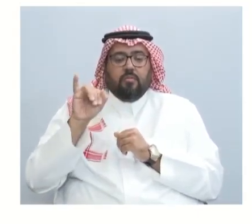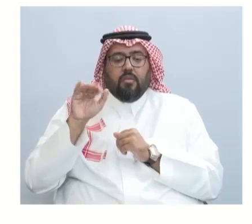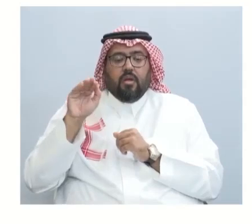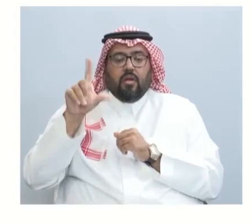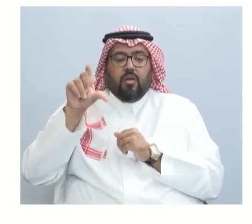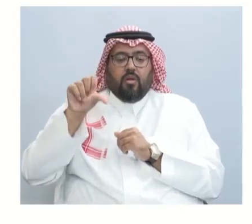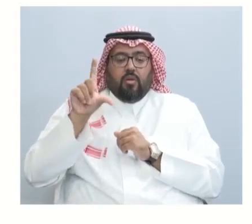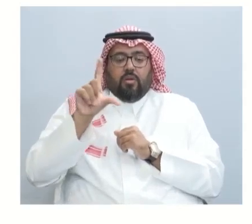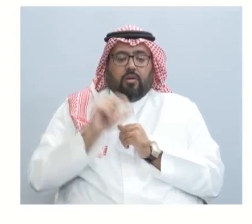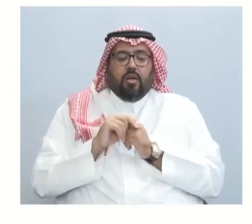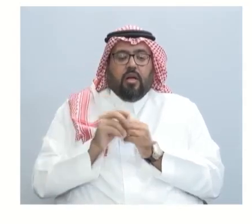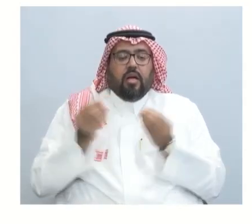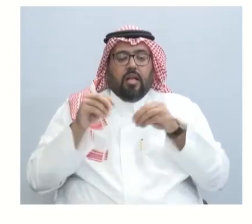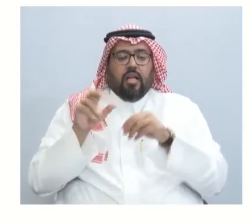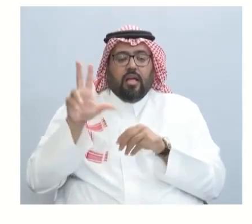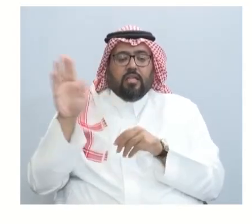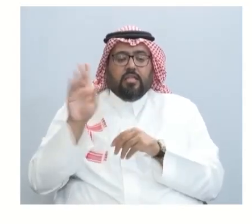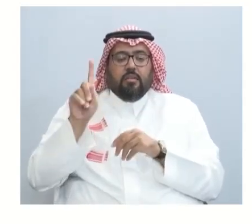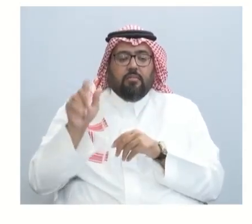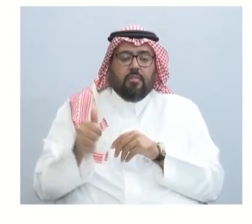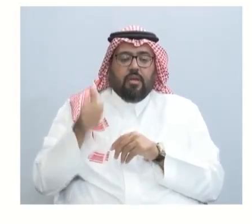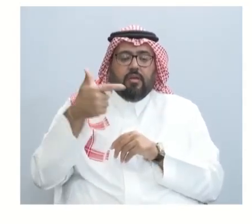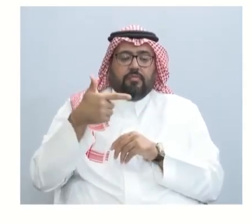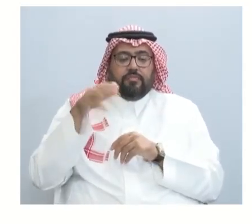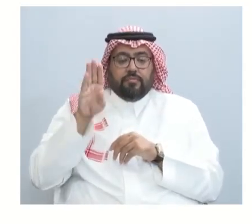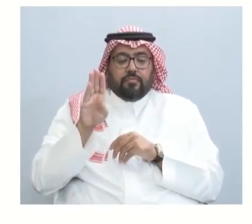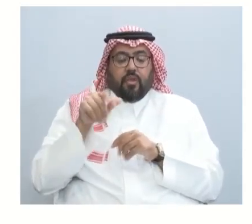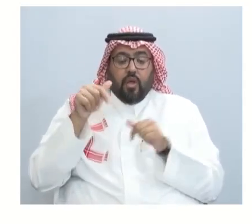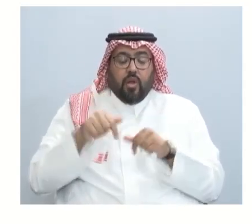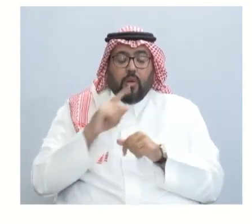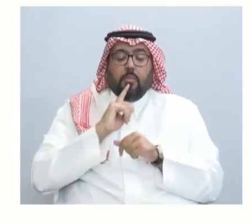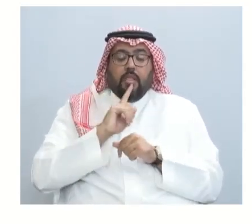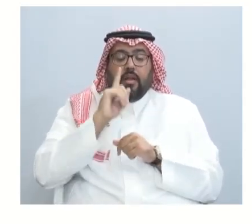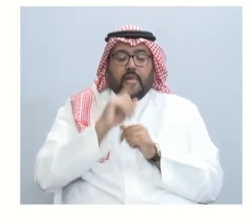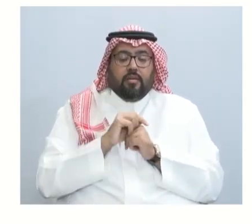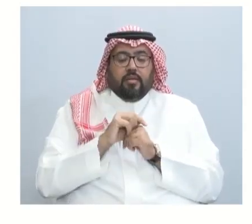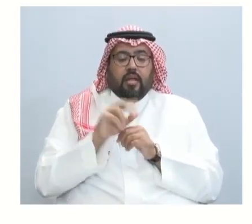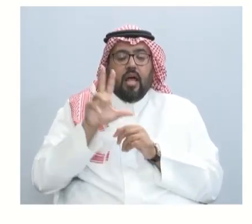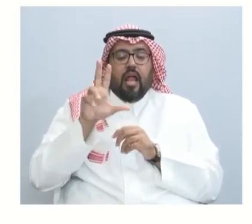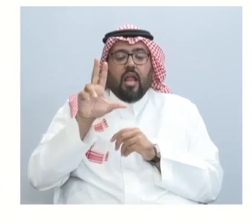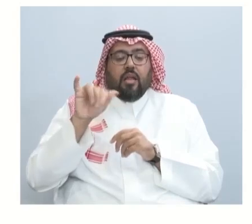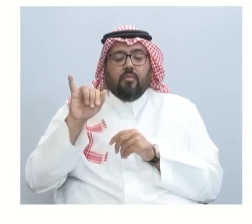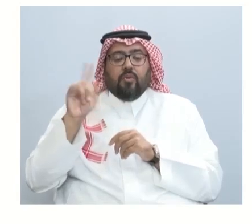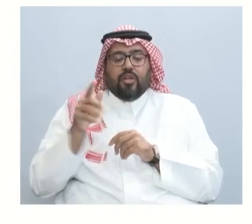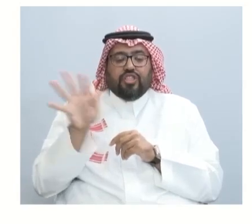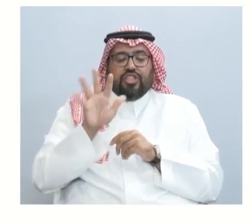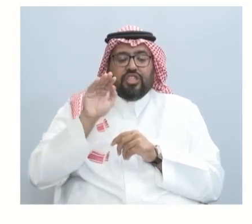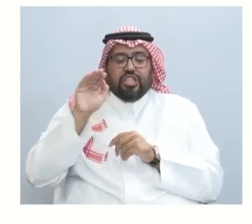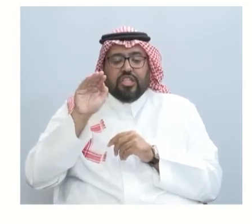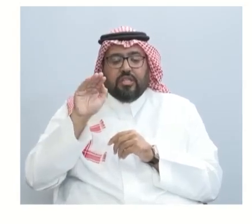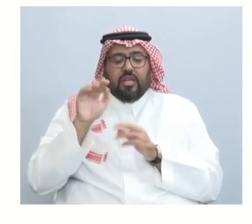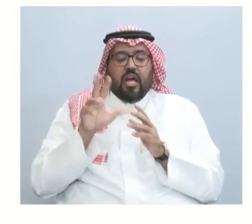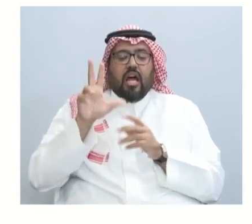اضافه الى ذلك تعرفنا على السبائك اليوم باذن الله تعالى سوف نتعرف على المرشح